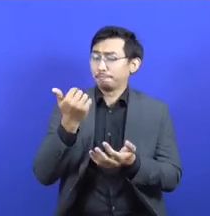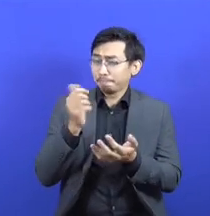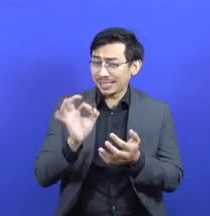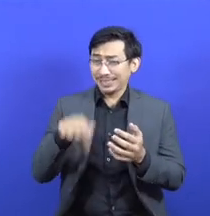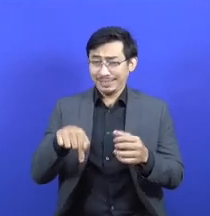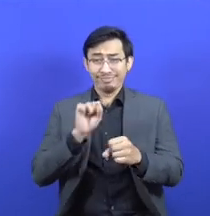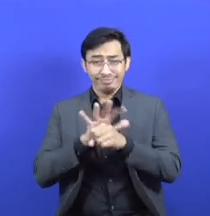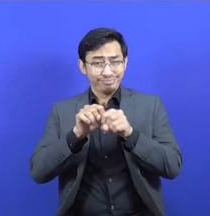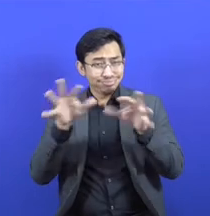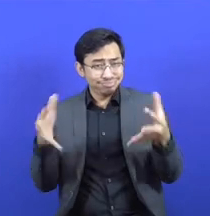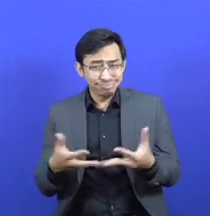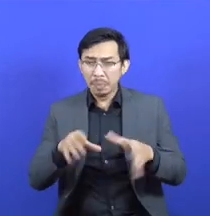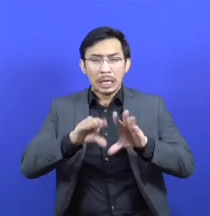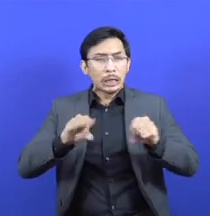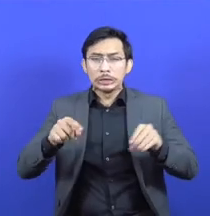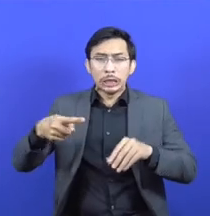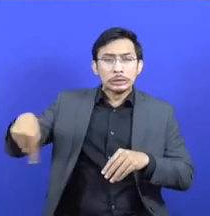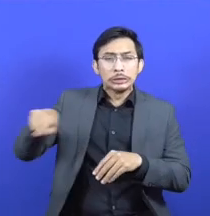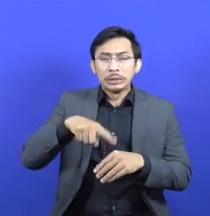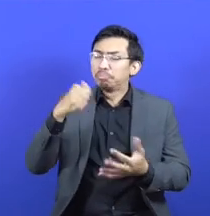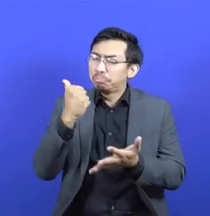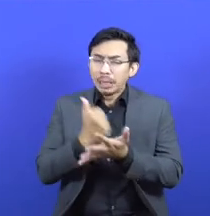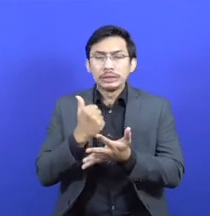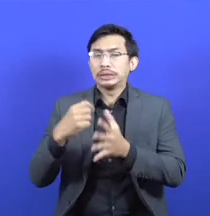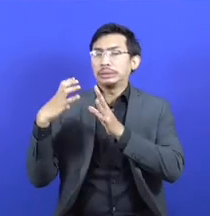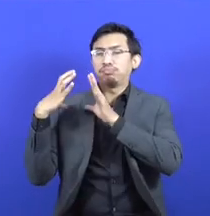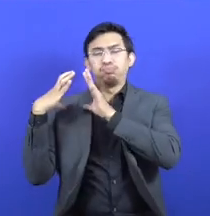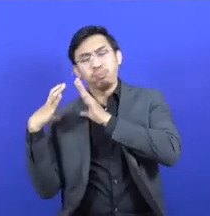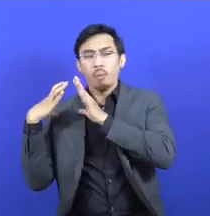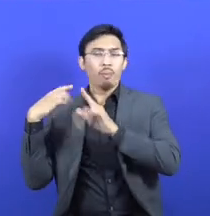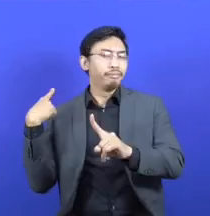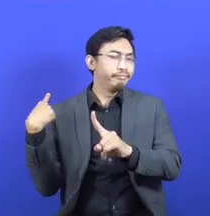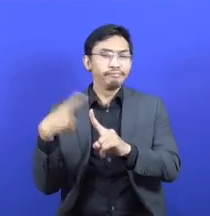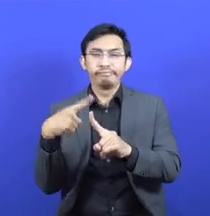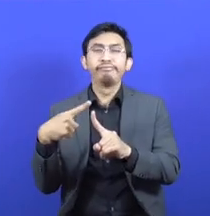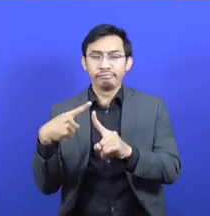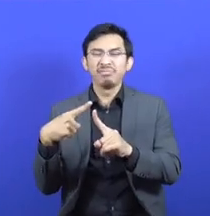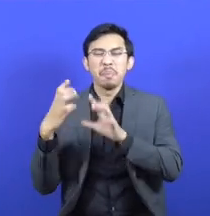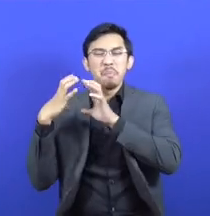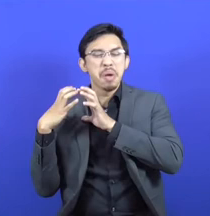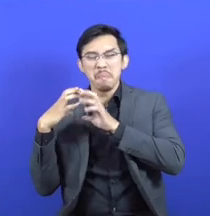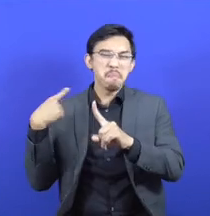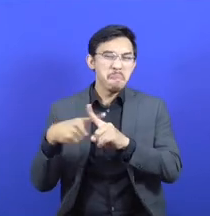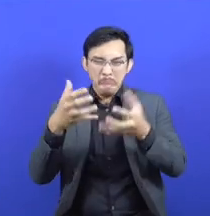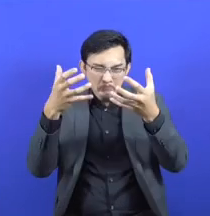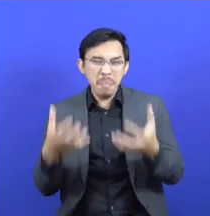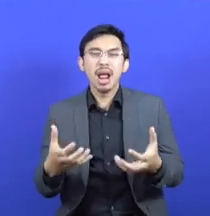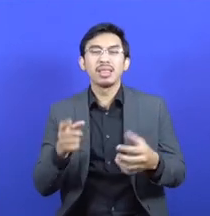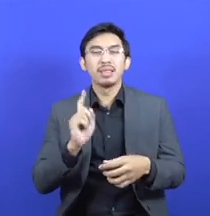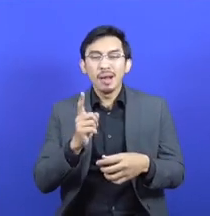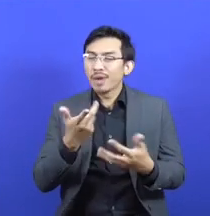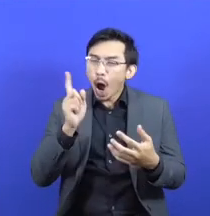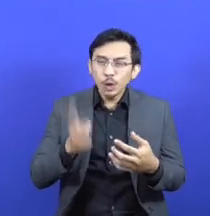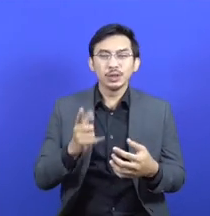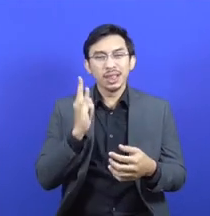ada pandemi gini nih, pekerja-pekerja itu pasti bebannya tuh jadi ganda atau lebih. Bebannya tuh lebih berat gitu lah, karena kan harus